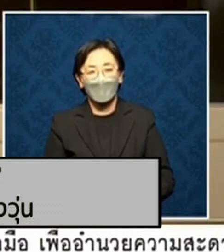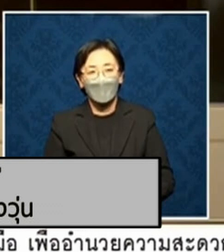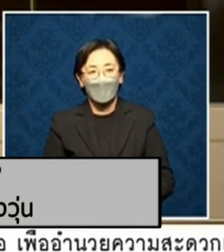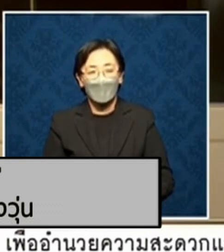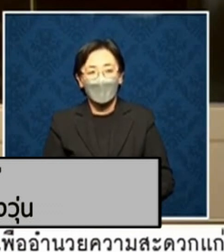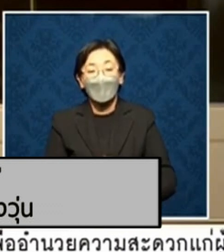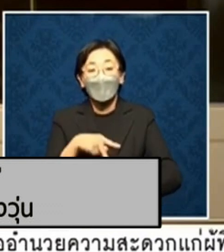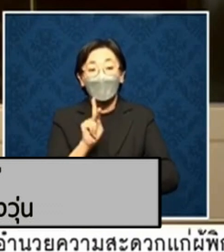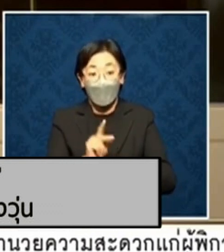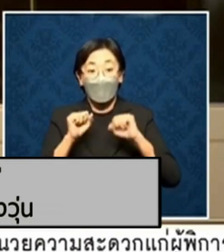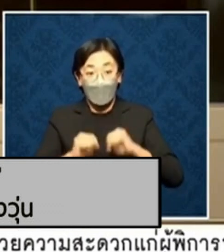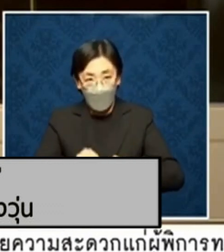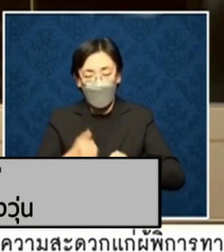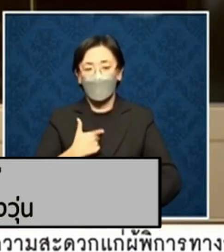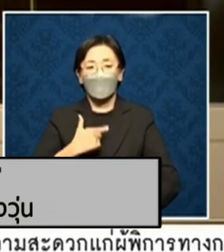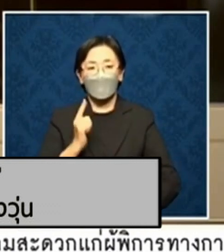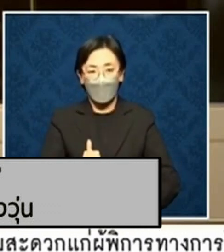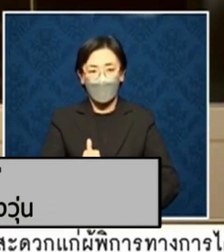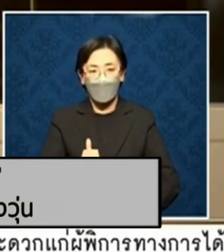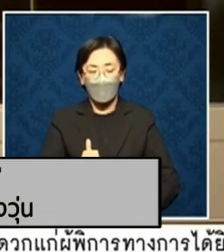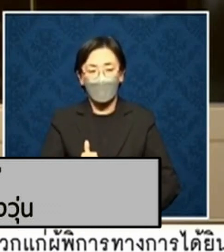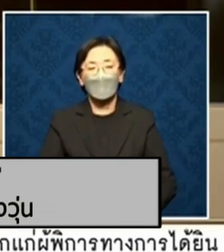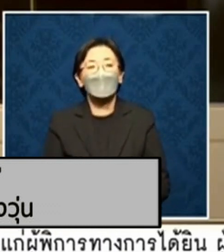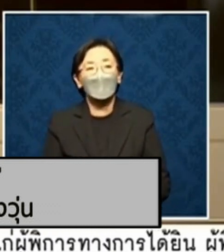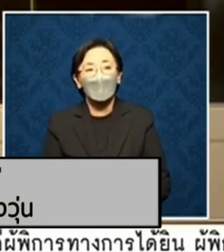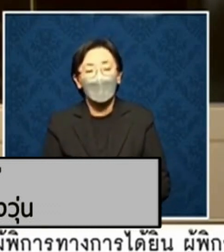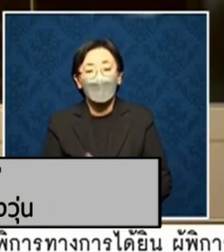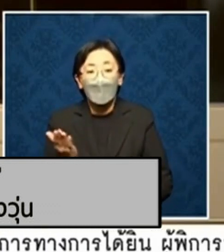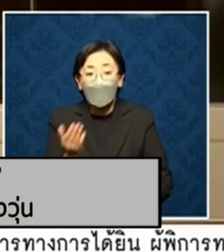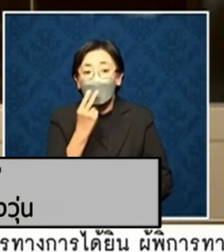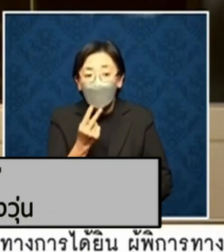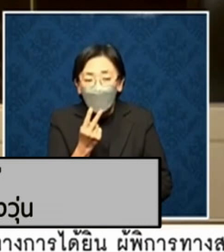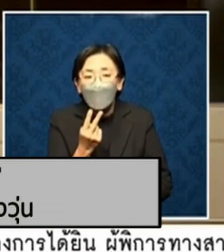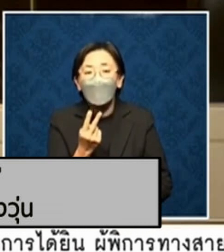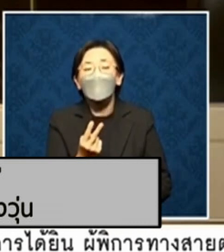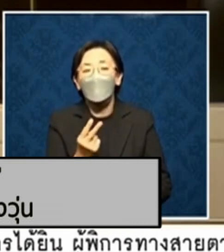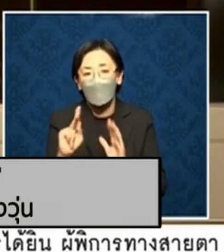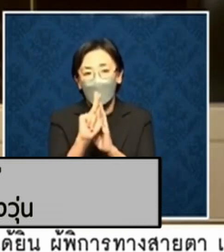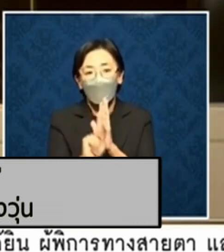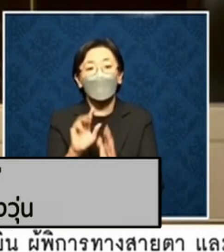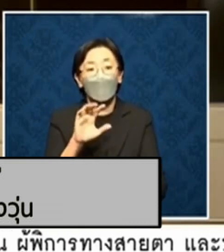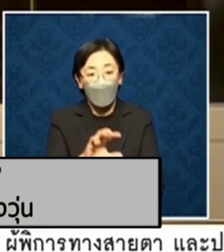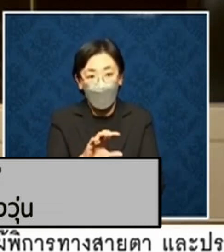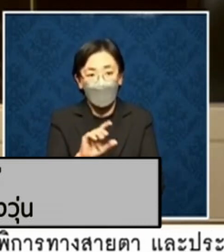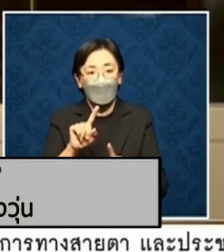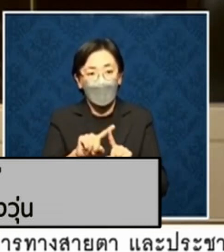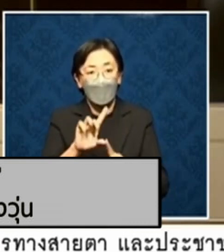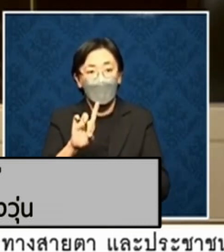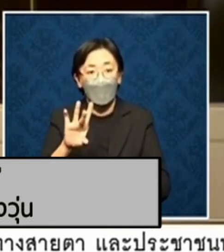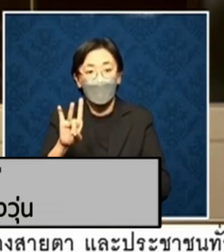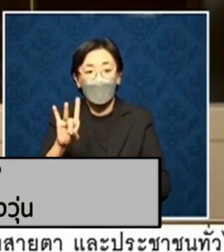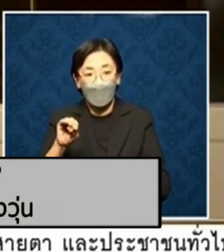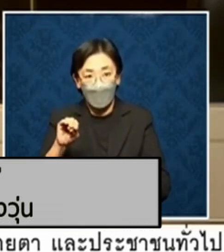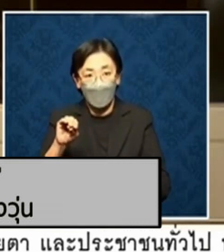ประธานวินิจฉัยแล้วถือว่าเป็นเด็ดขาดครับผมอยากให้ท่านไปดูข้อบังคับข้อที่180น